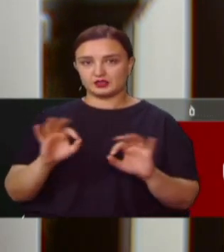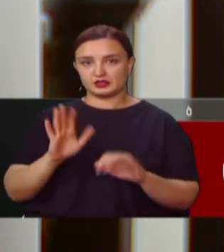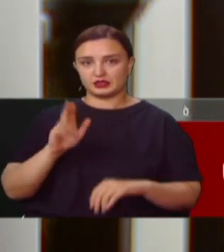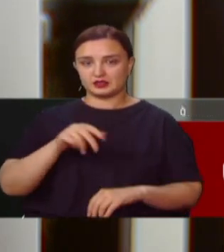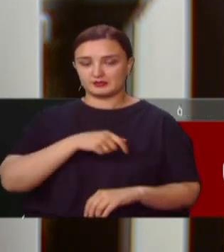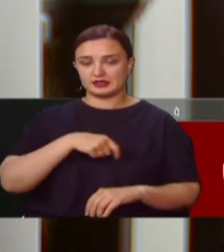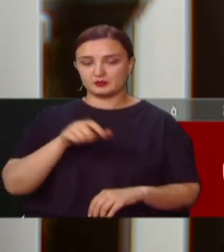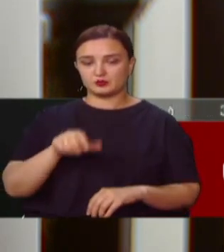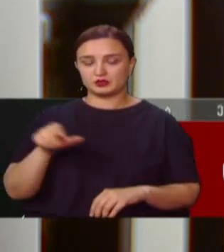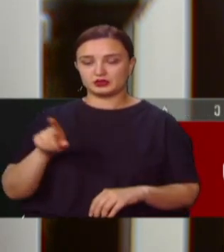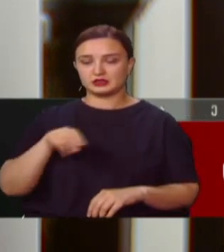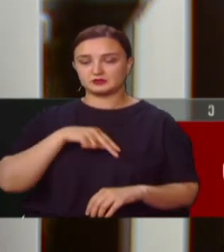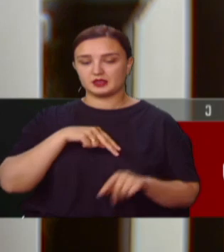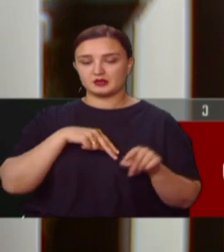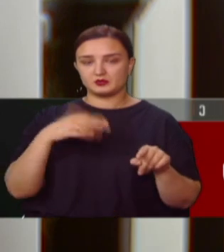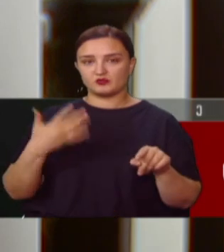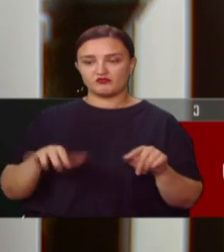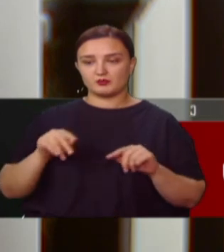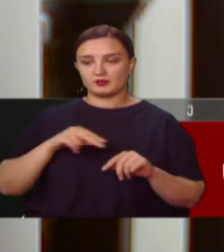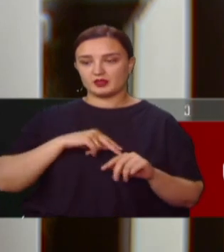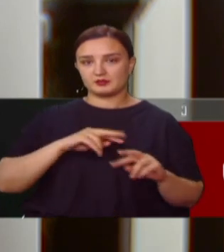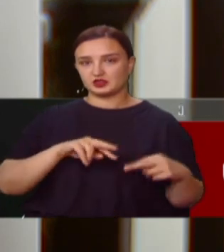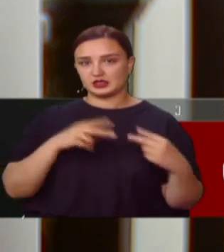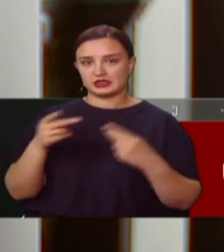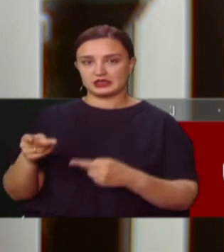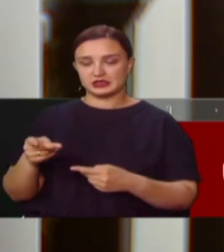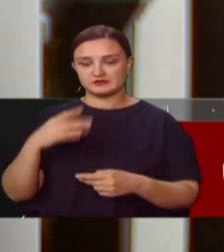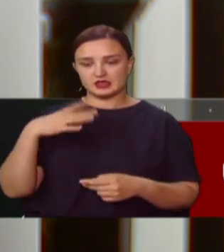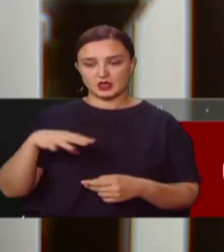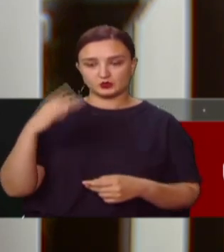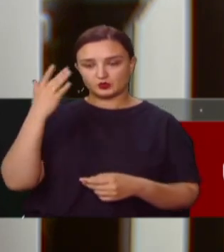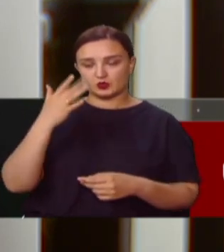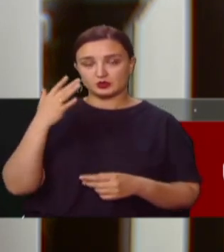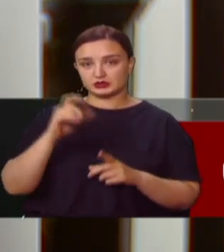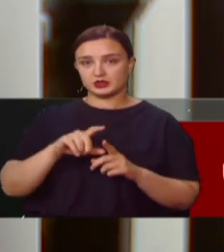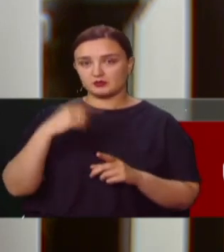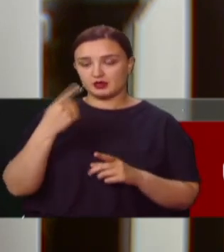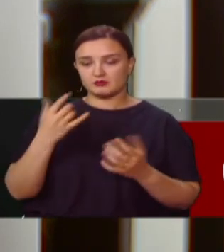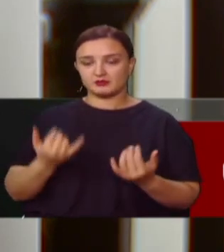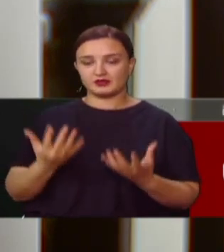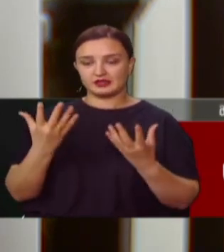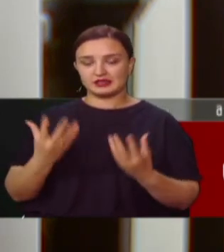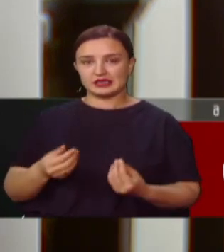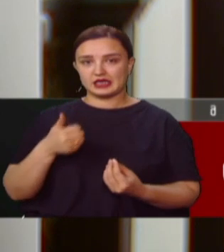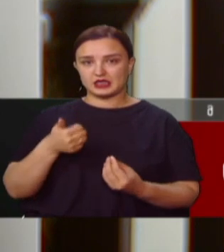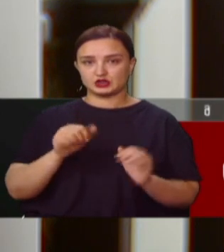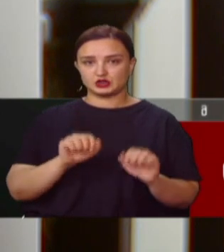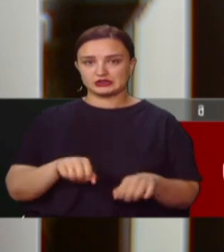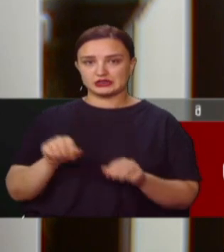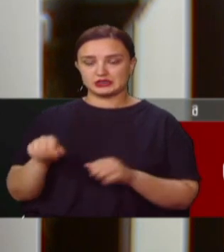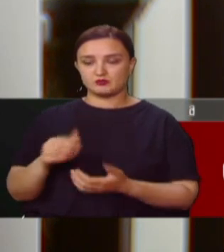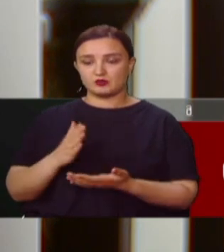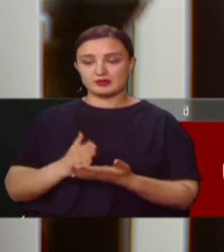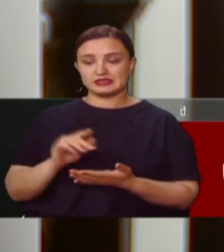რაც მან საკანონმდებლო ორგანოდან უკვე პარლამენტში გადაინაცვლა. ქართული ოცნება ამბობს, რომ დღევანდელი დღე კარგი შესაძლებლობა არის